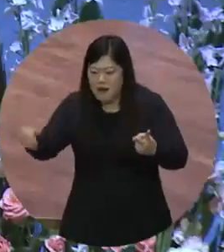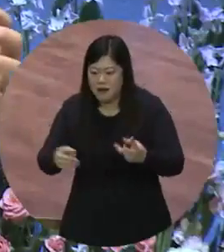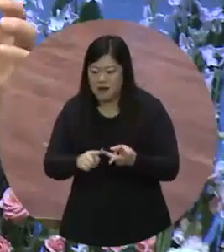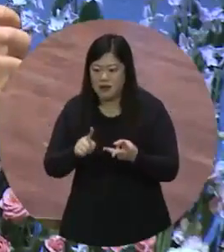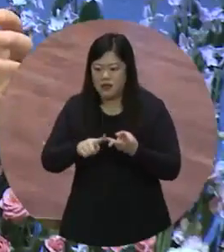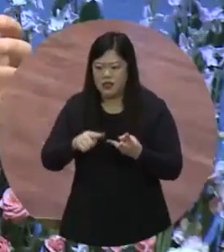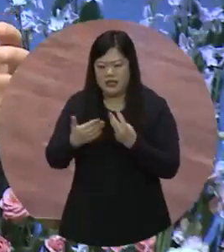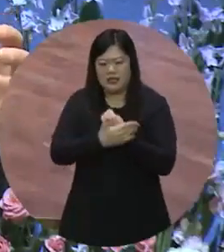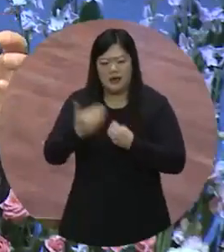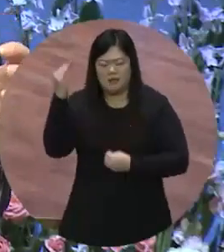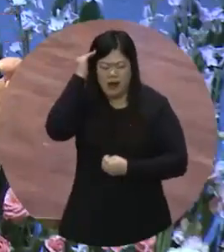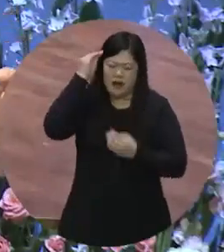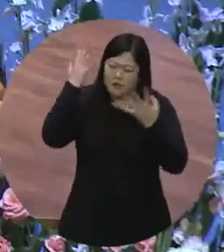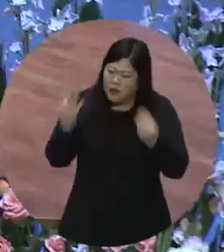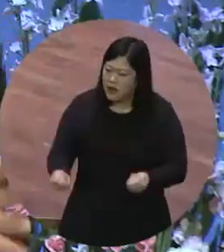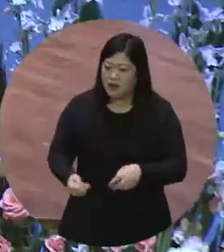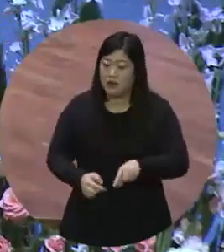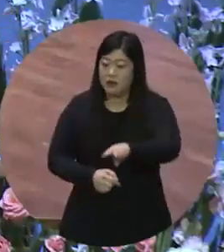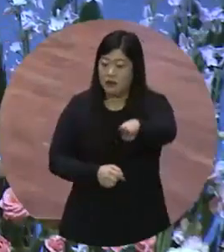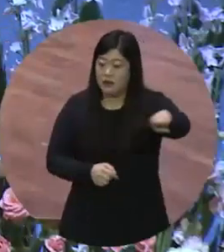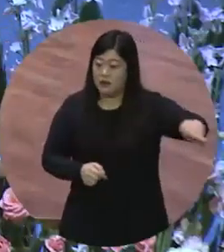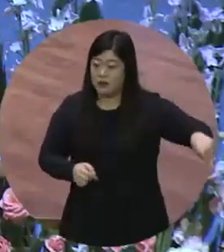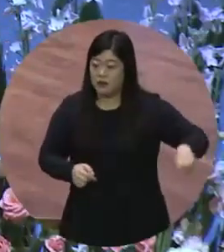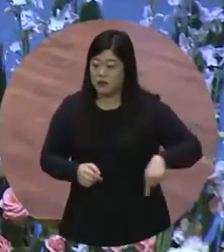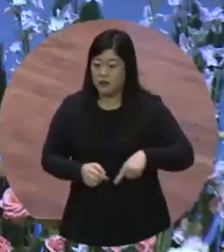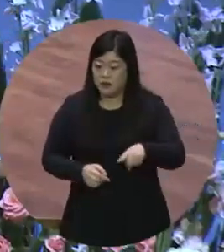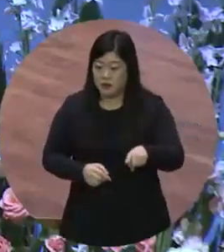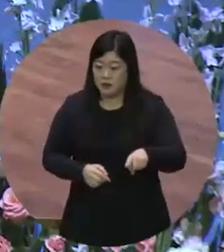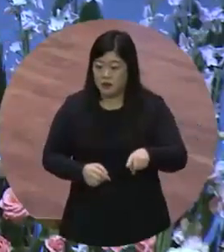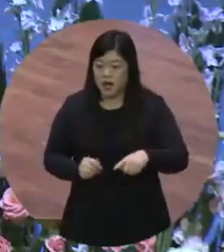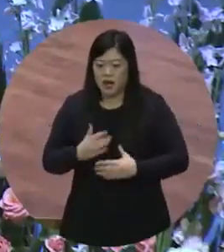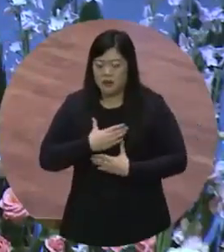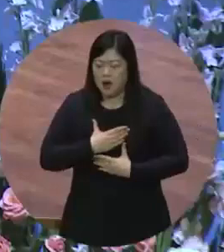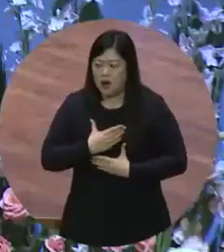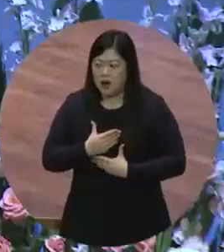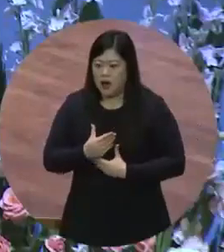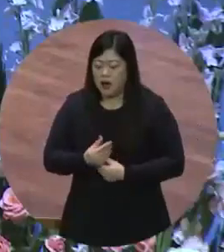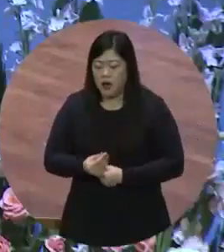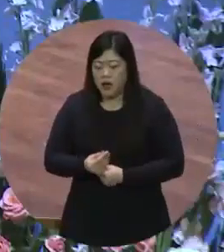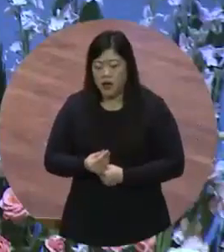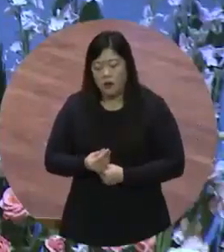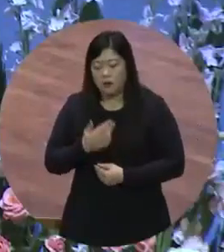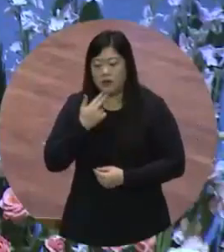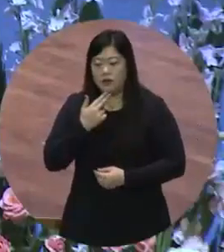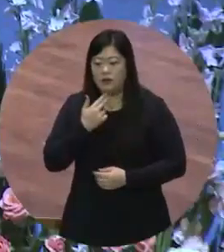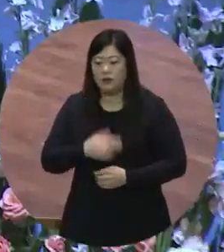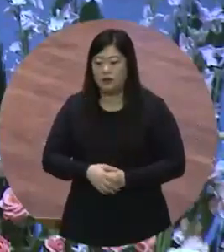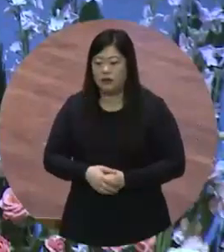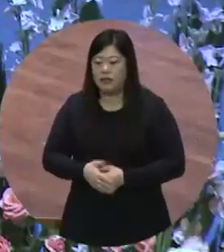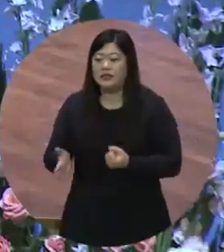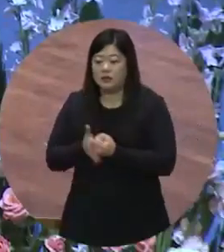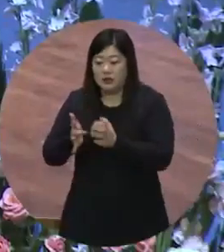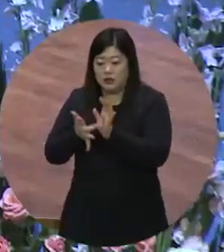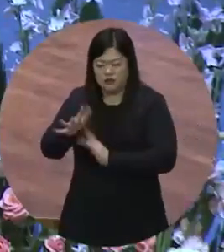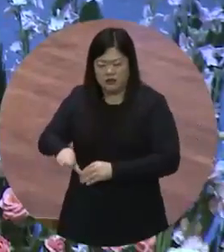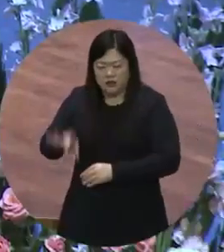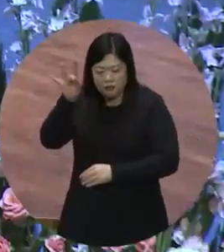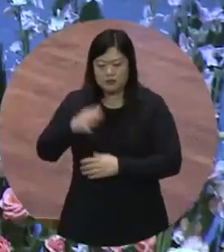받게 만들어요. 사단이 그렇게 만들어 버려요. 평강이 없어. 그래서 제일 먼저 주신 말씀이 평강이